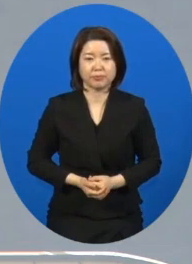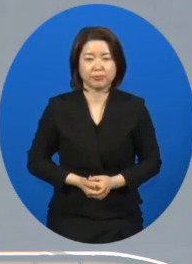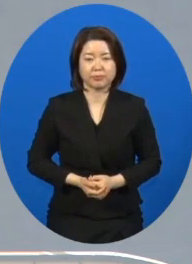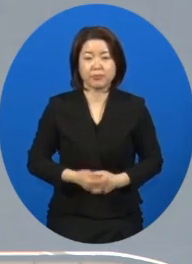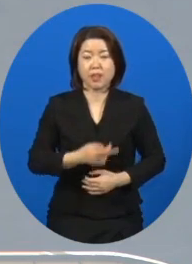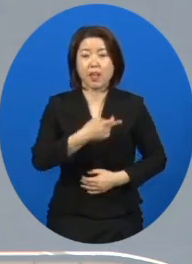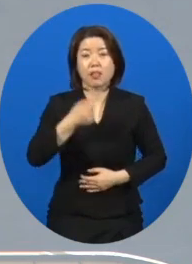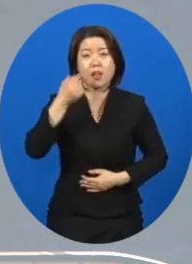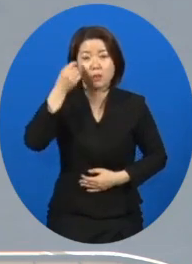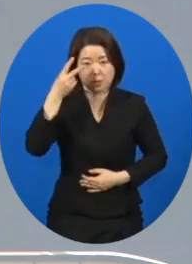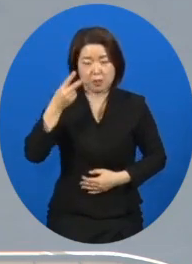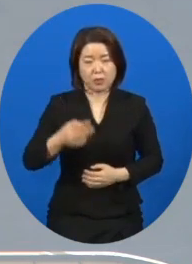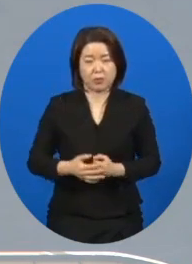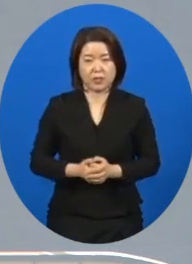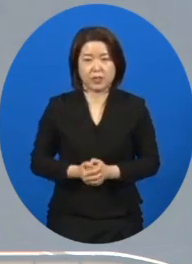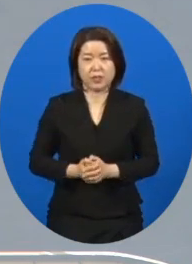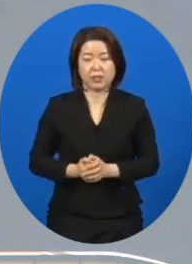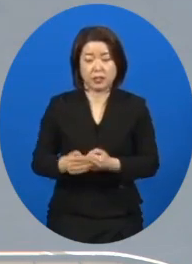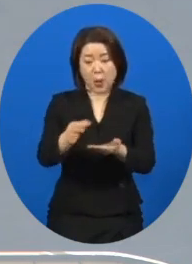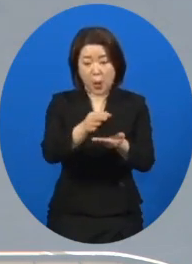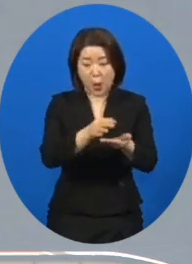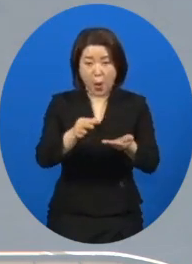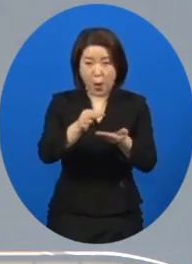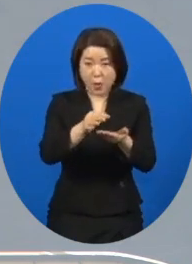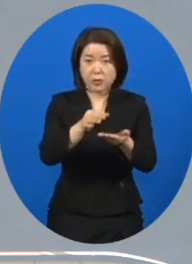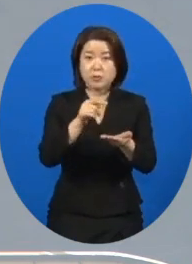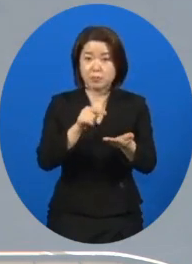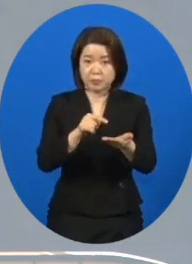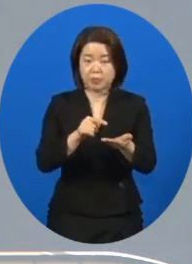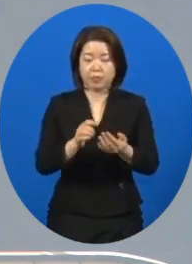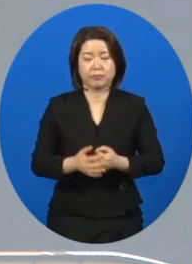사도 바울이 헌금을 가지고